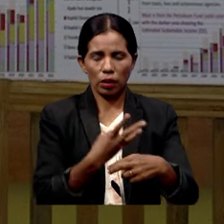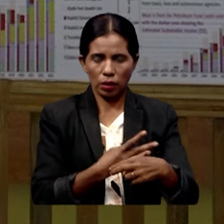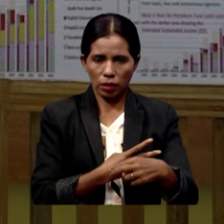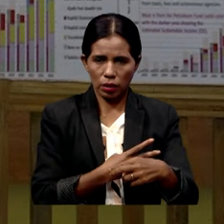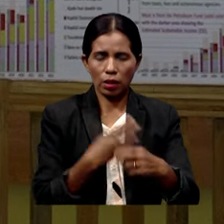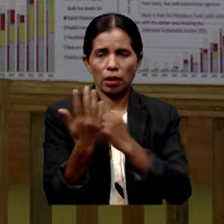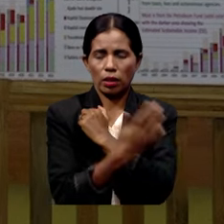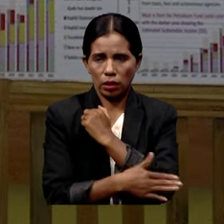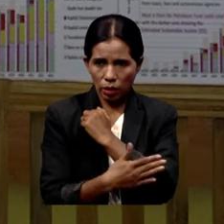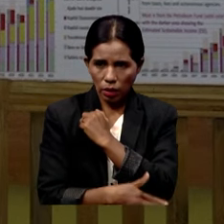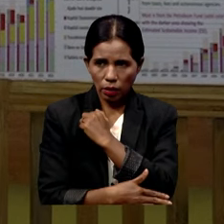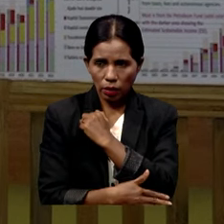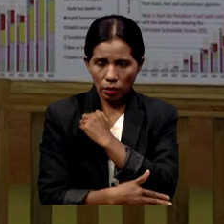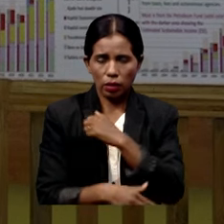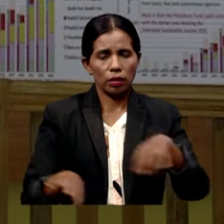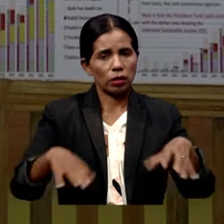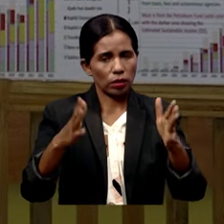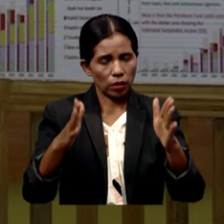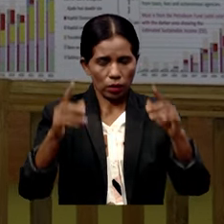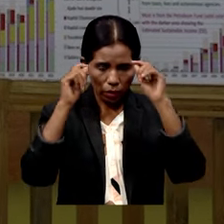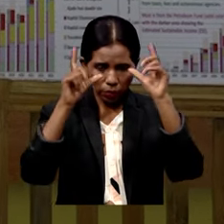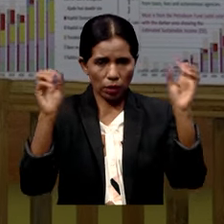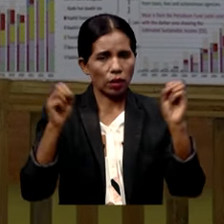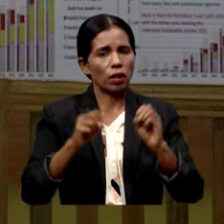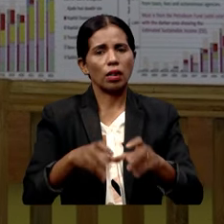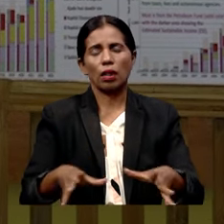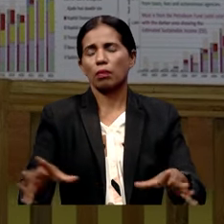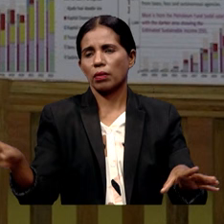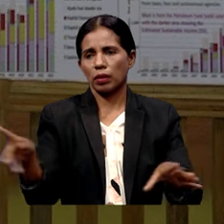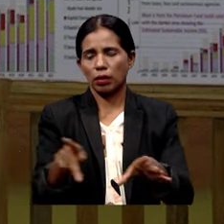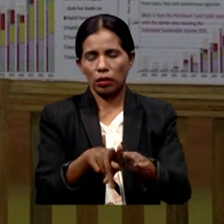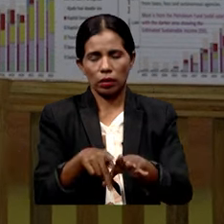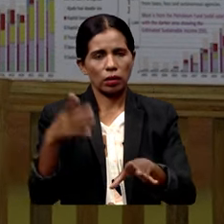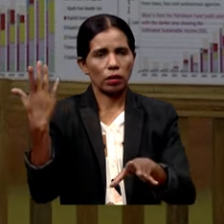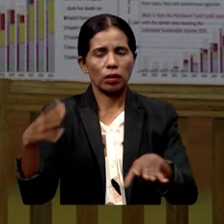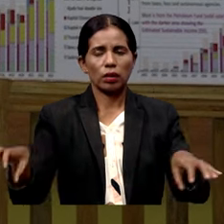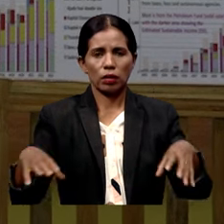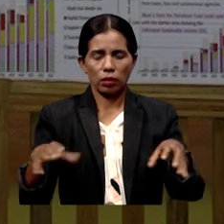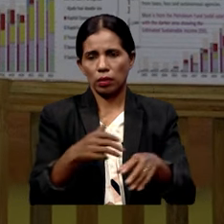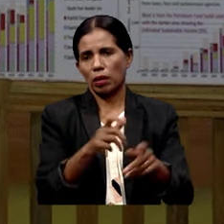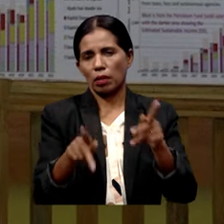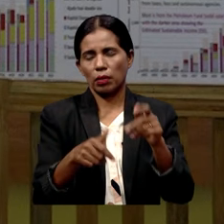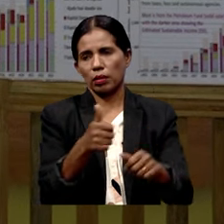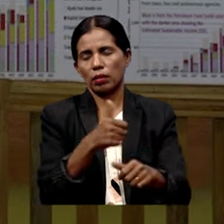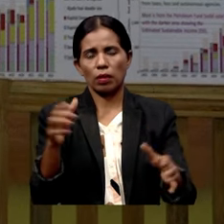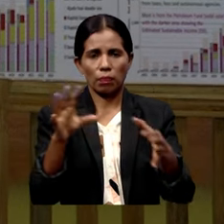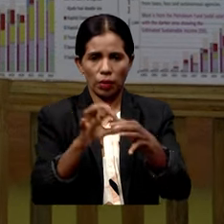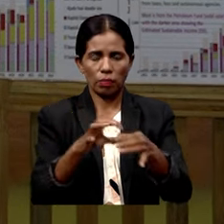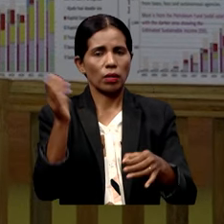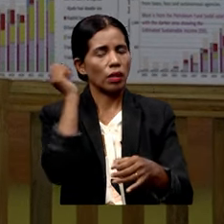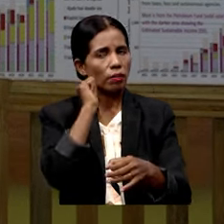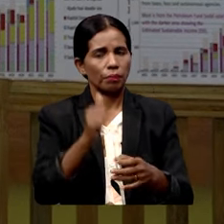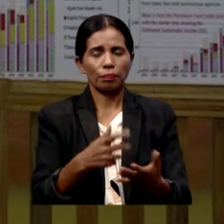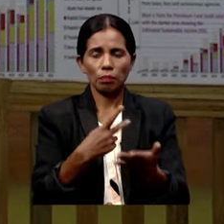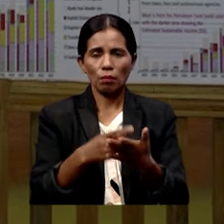tendencia bota to trabalhador timoruan lakon participação e emprego ho trabalhador sir u si membro asien.